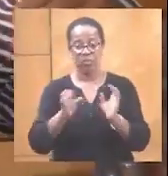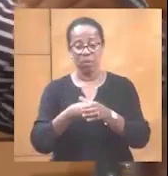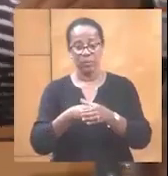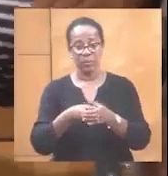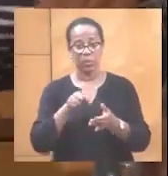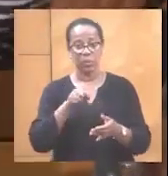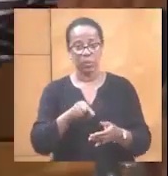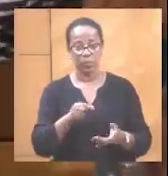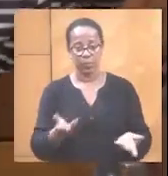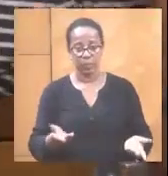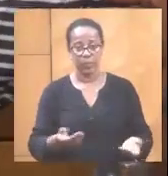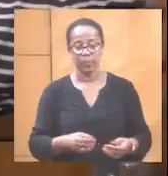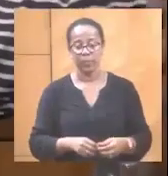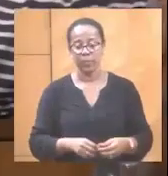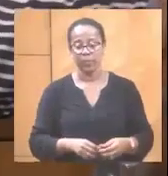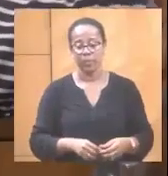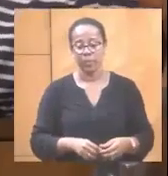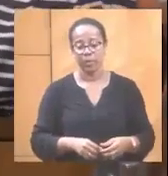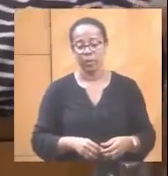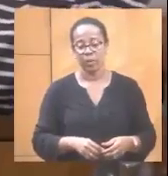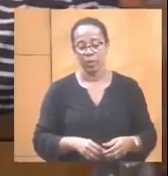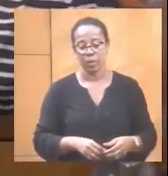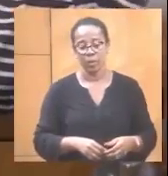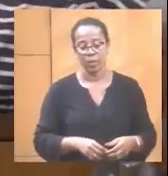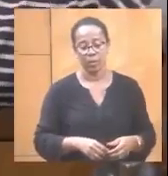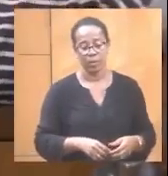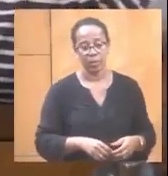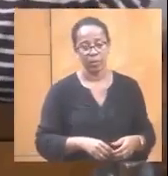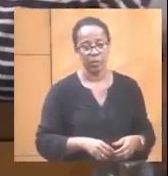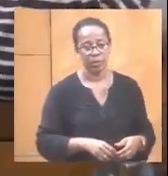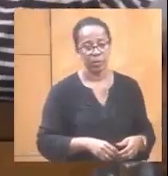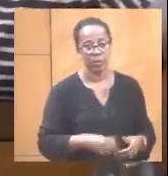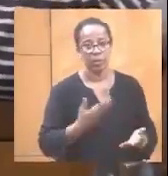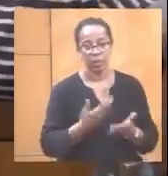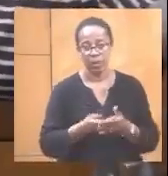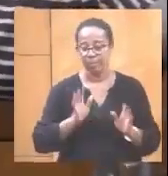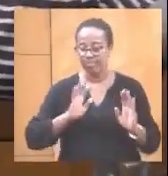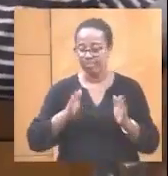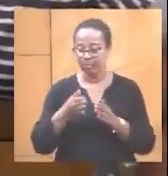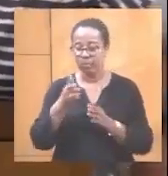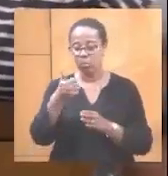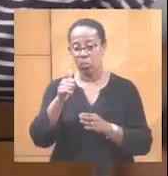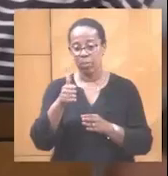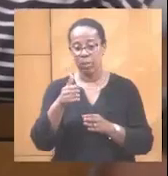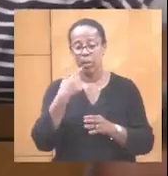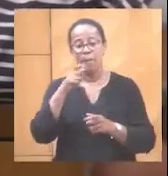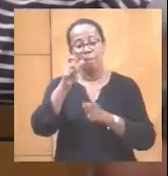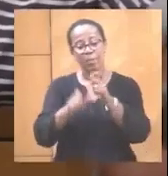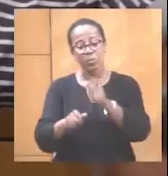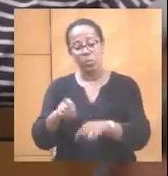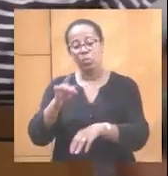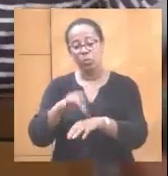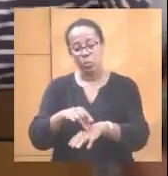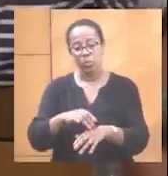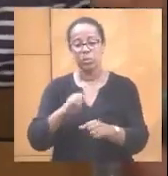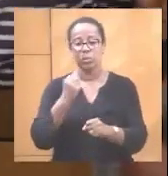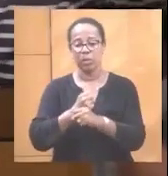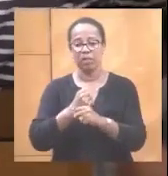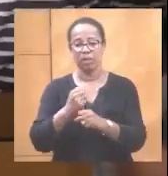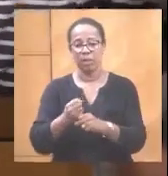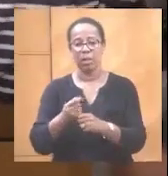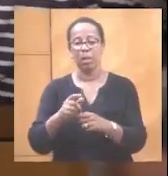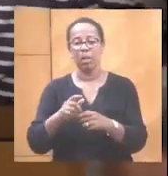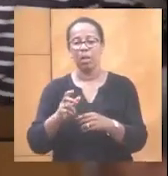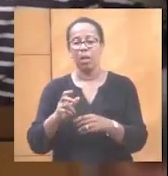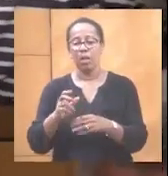formation. Et ça s'adresse d'abord à ceux qui sont le plus éloignés de l'emploi. Quand